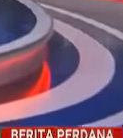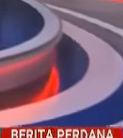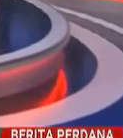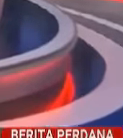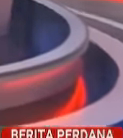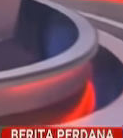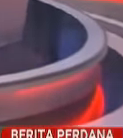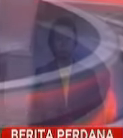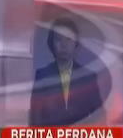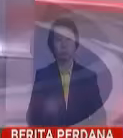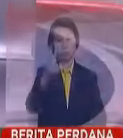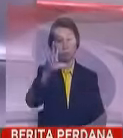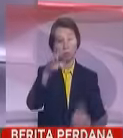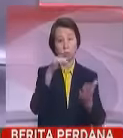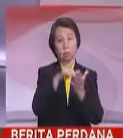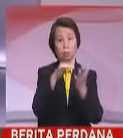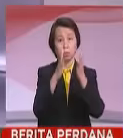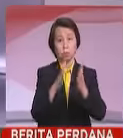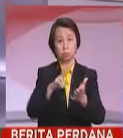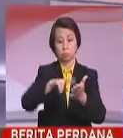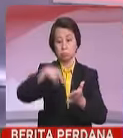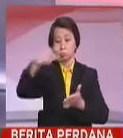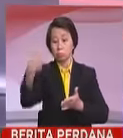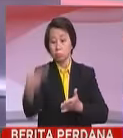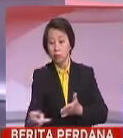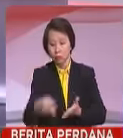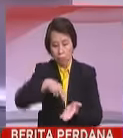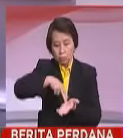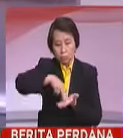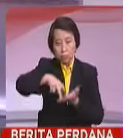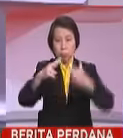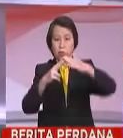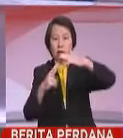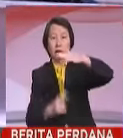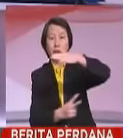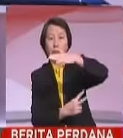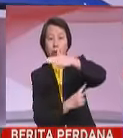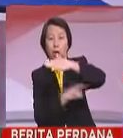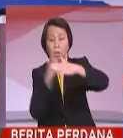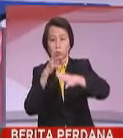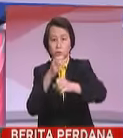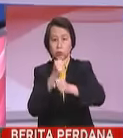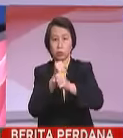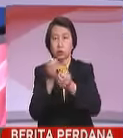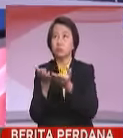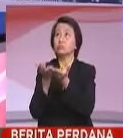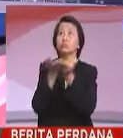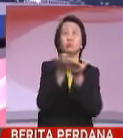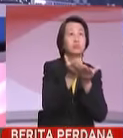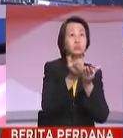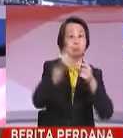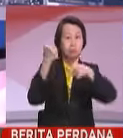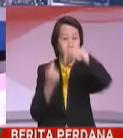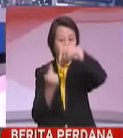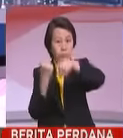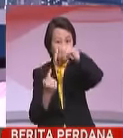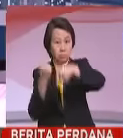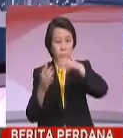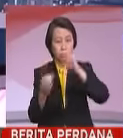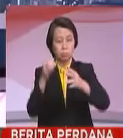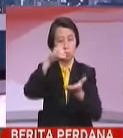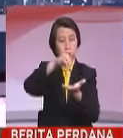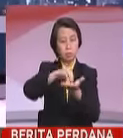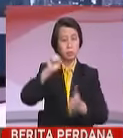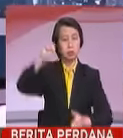Susulan tiga pelajar dilaporkan terjatuh ketika menyusuri jambatan gantung untuk mendapatkan rangkaian internet di Kampung Gusi Ranau,